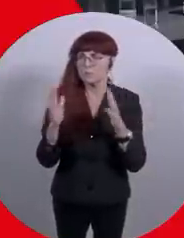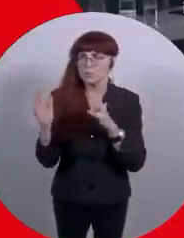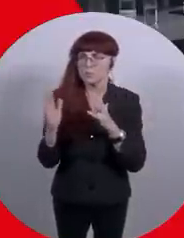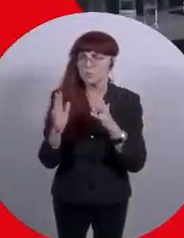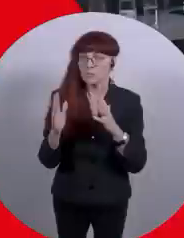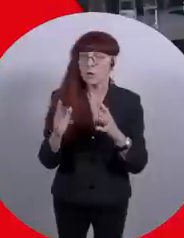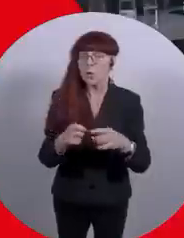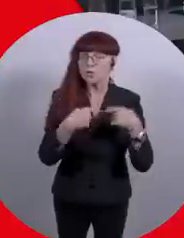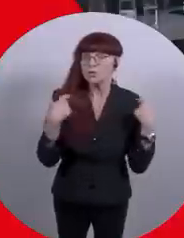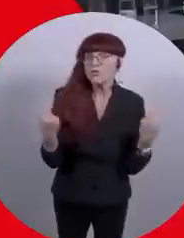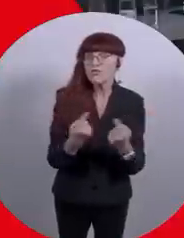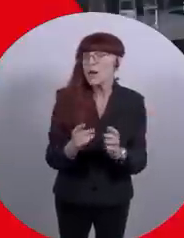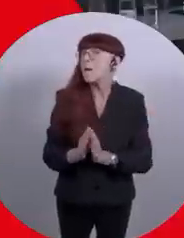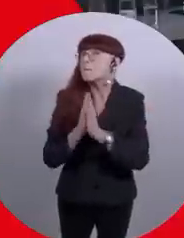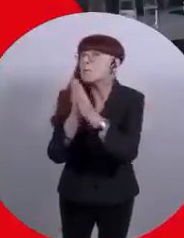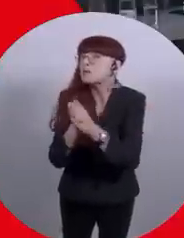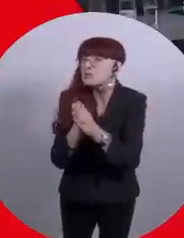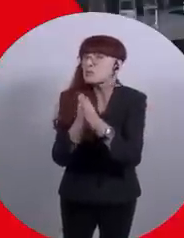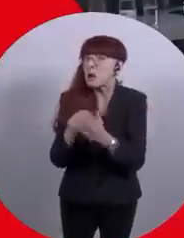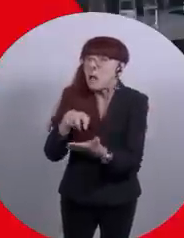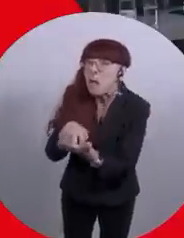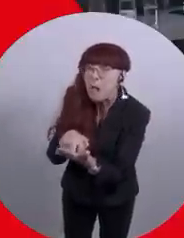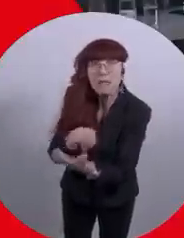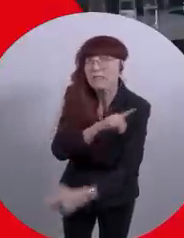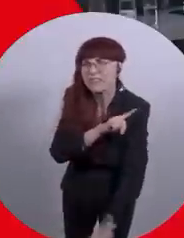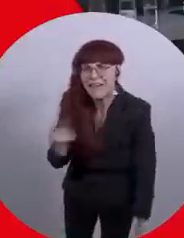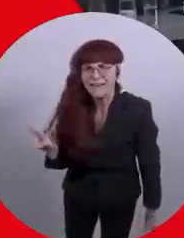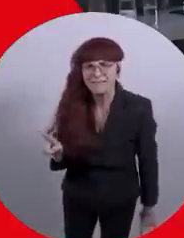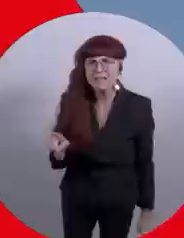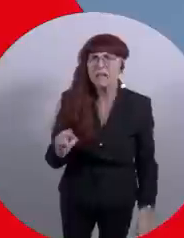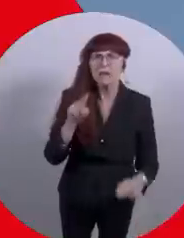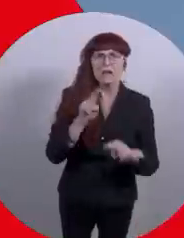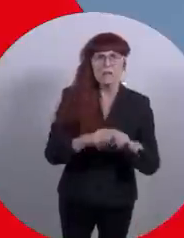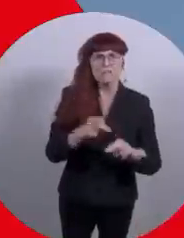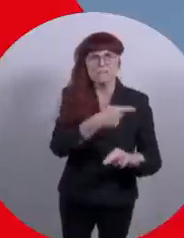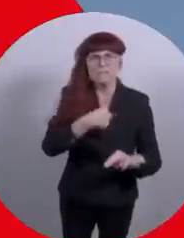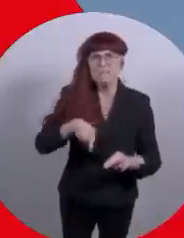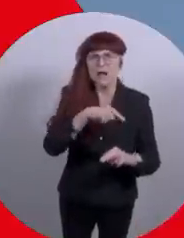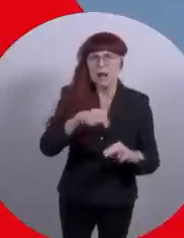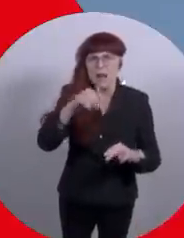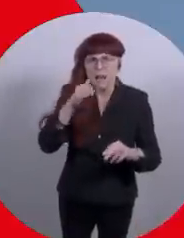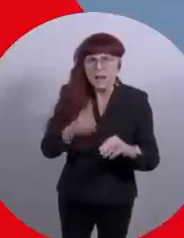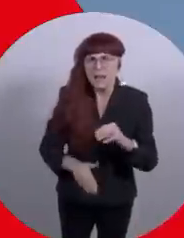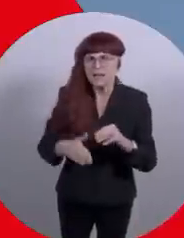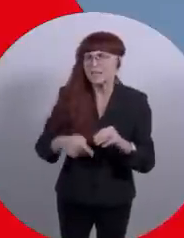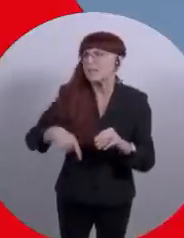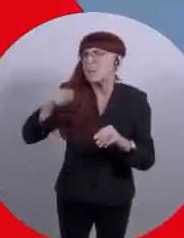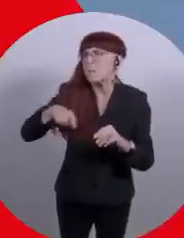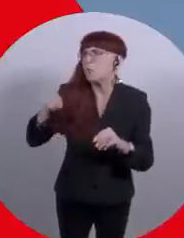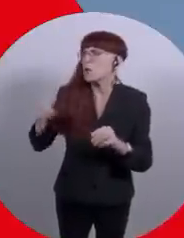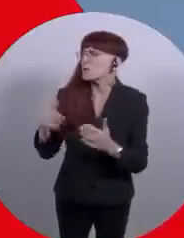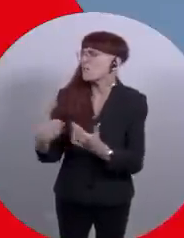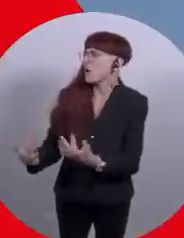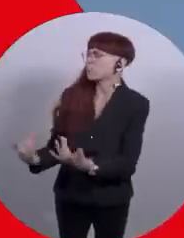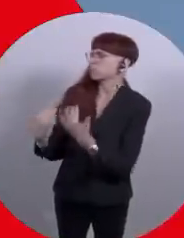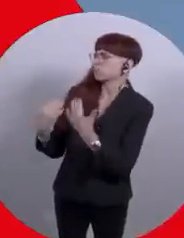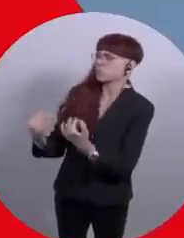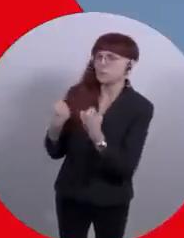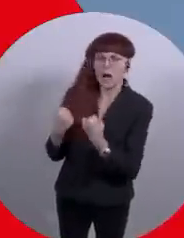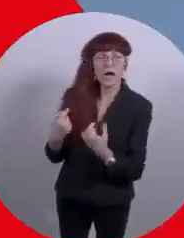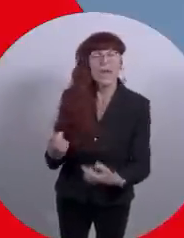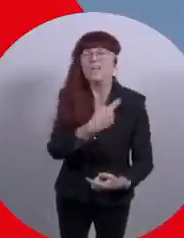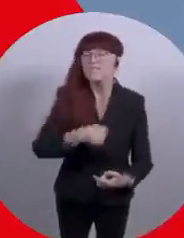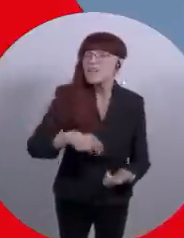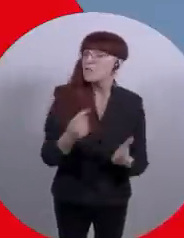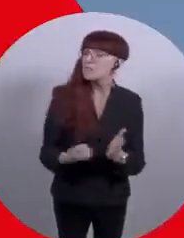und wir sind da keine bittstellerinnen und Bittsteller aber das was uns die letzten Monate ja politisch so bestimmt hat man mir einfordern